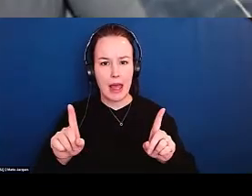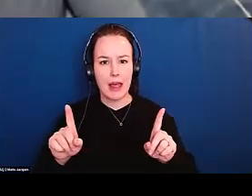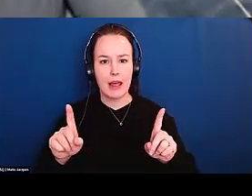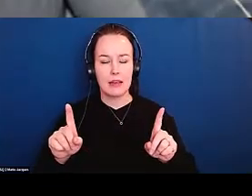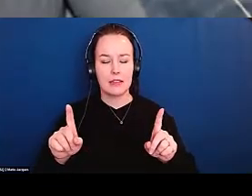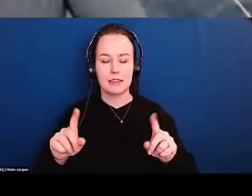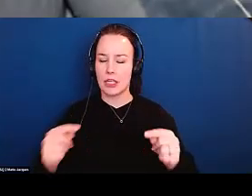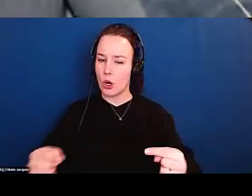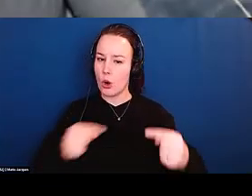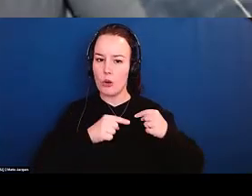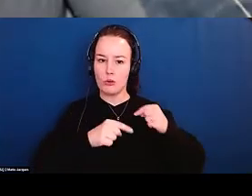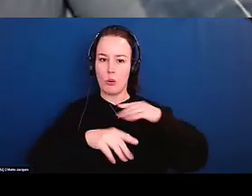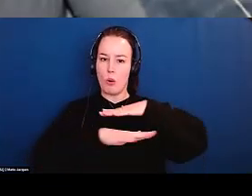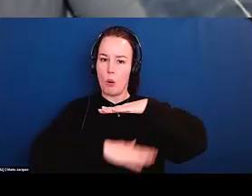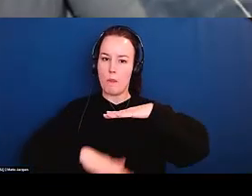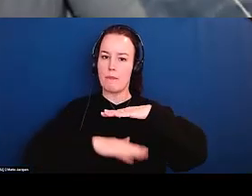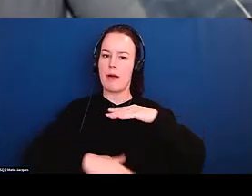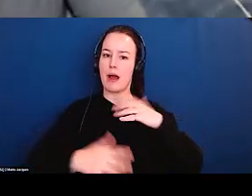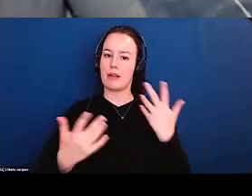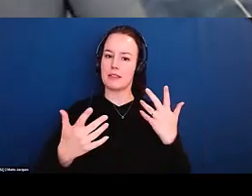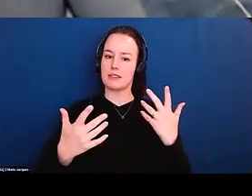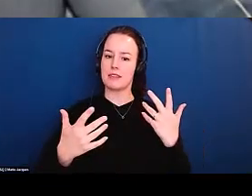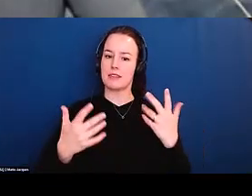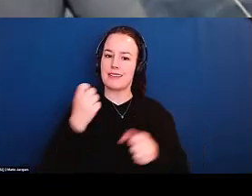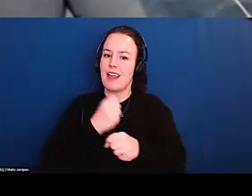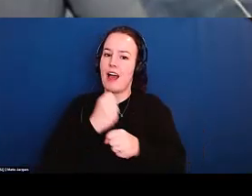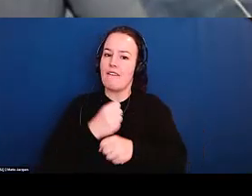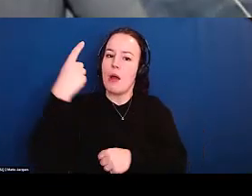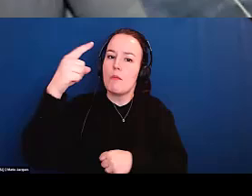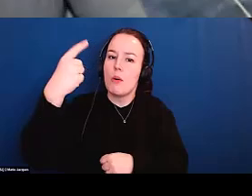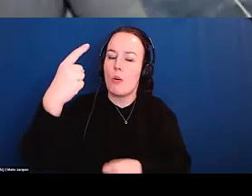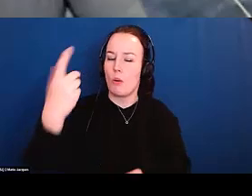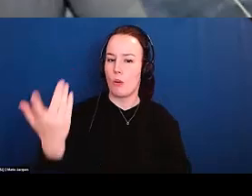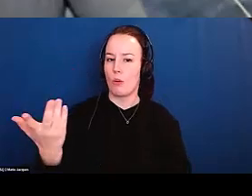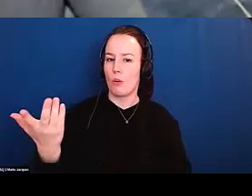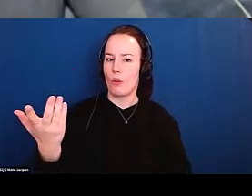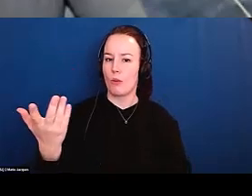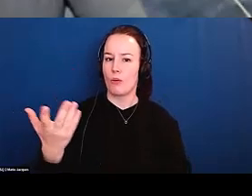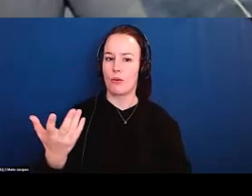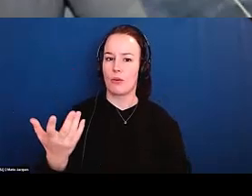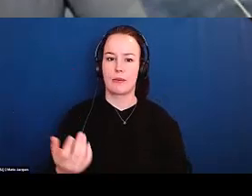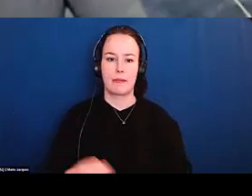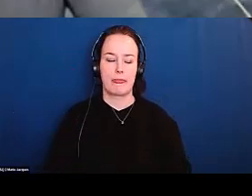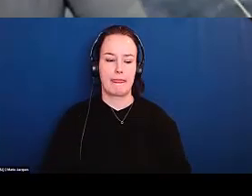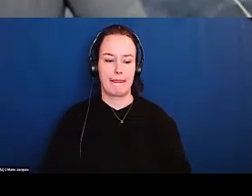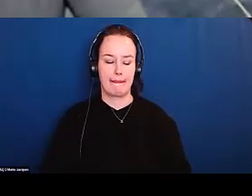de revenir aux bases, en fait, de pourquoi est-ce que nous faisons ce travail.